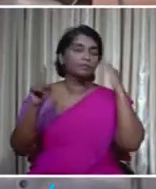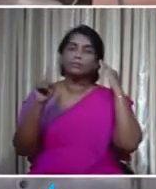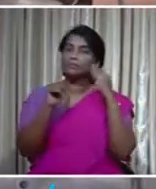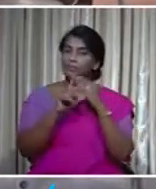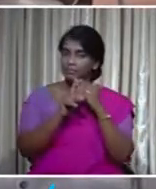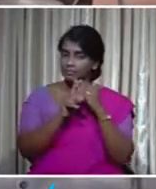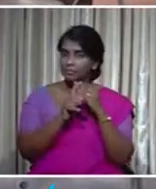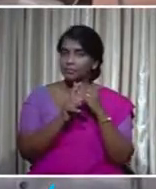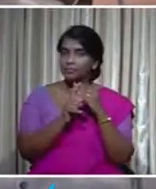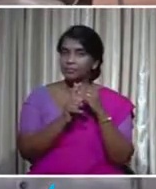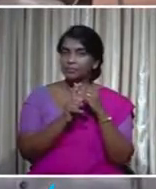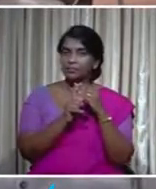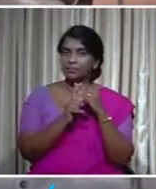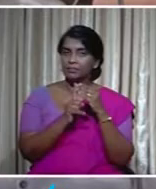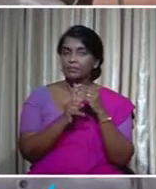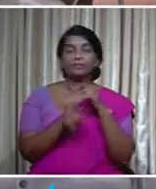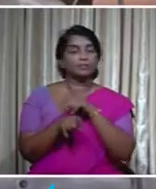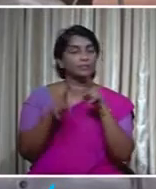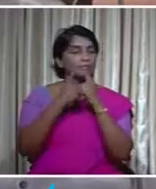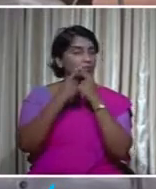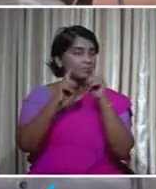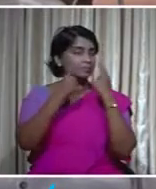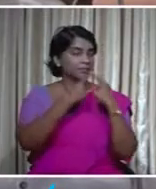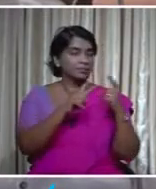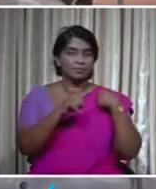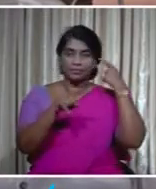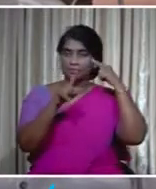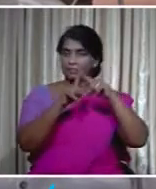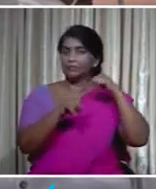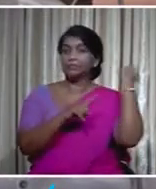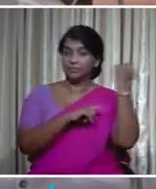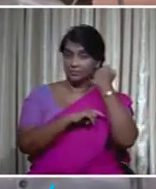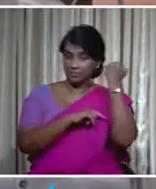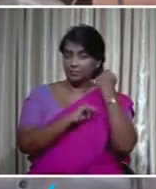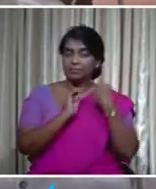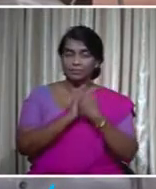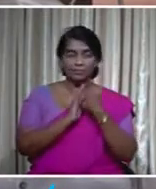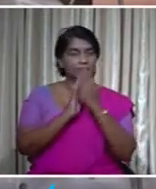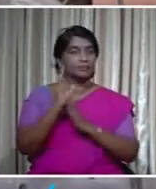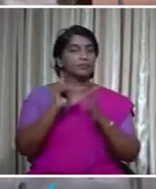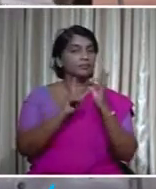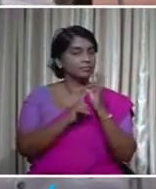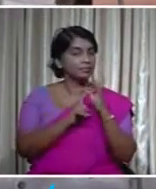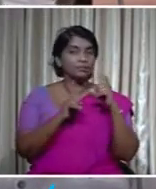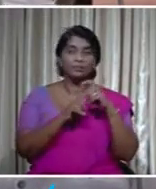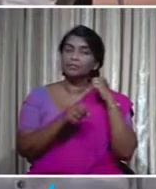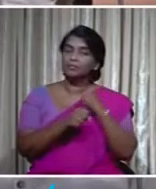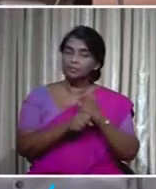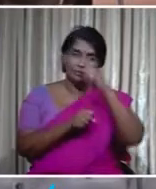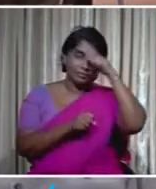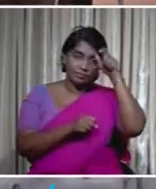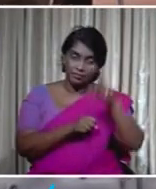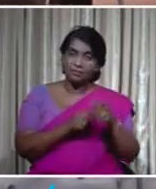பல்வேறுபட்ட விடயங்கள் பேசப்படுகின்ற பொழுது, ஏற்கனவே கௌரவ கல்வி அமைச்சர் தினேஷ் குணவர்தன அவர்கள் தன்னுடைய